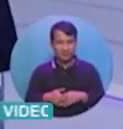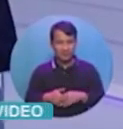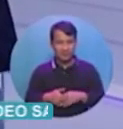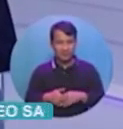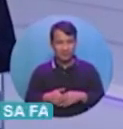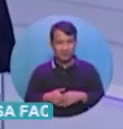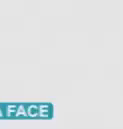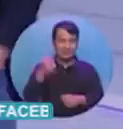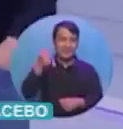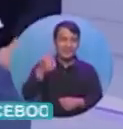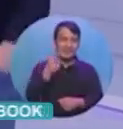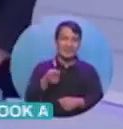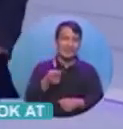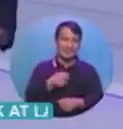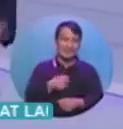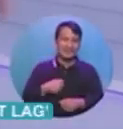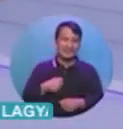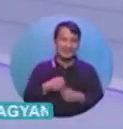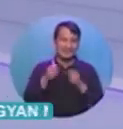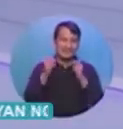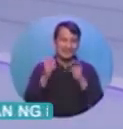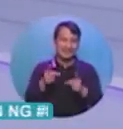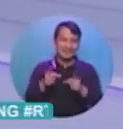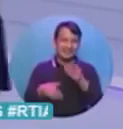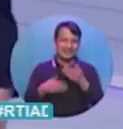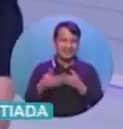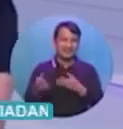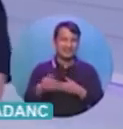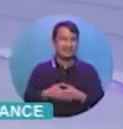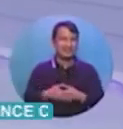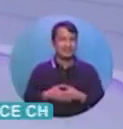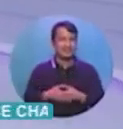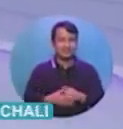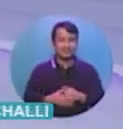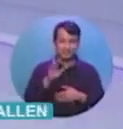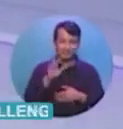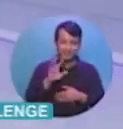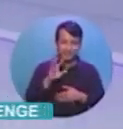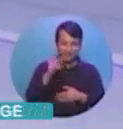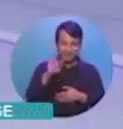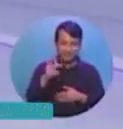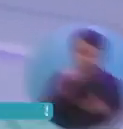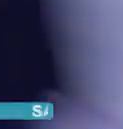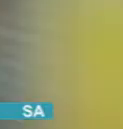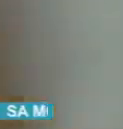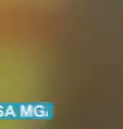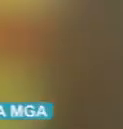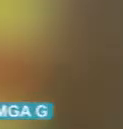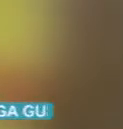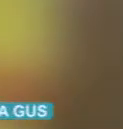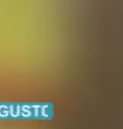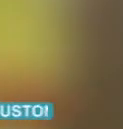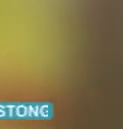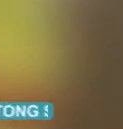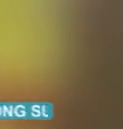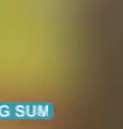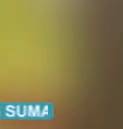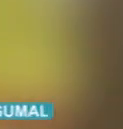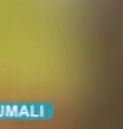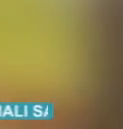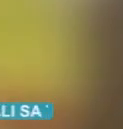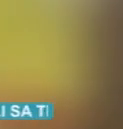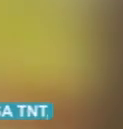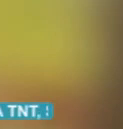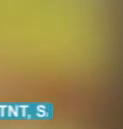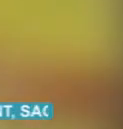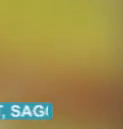po, pasensya na. Okay na? Okay. So, 5,000 plus uling roasters. Rafi, maraming salamat